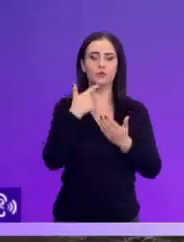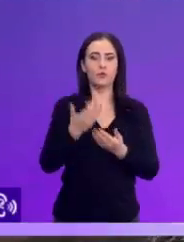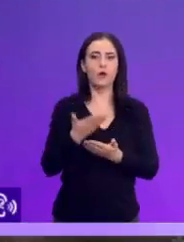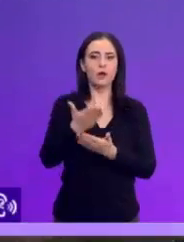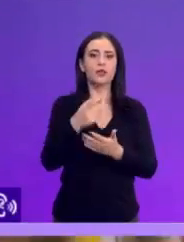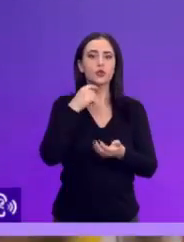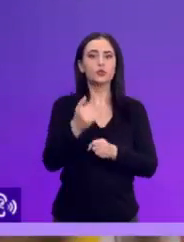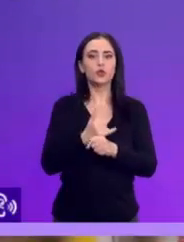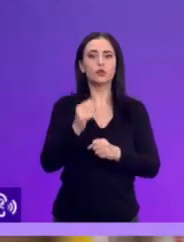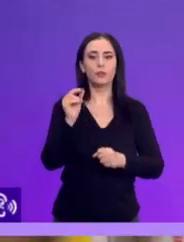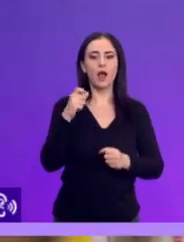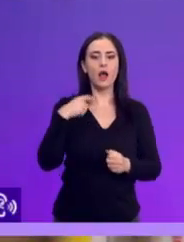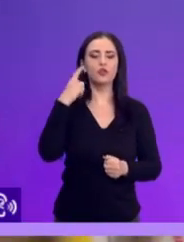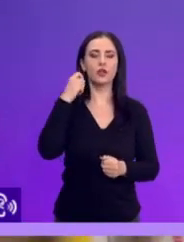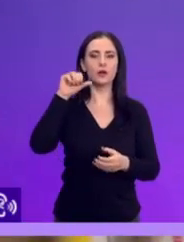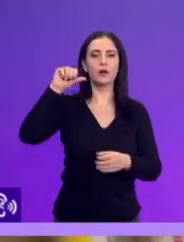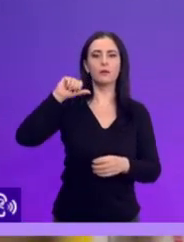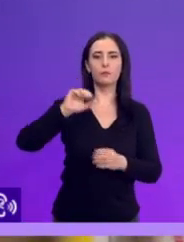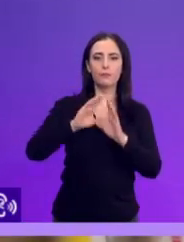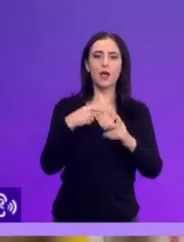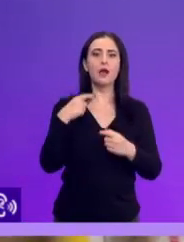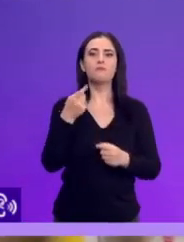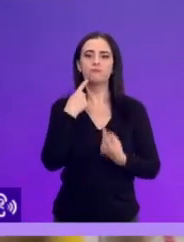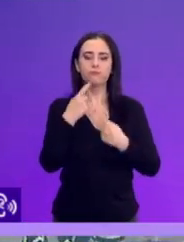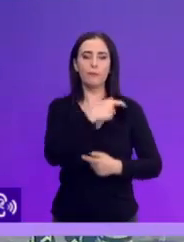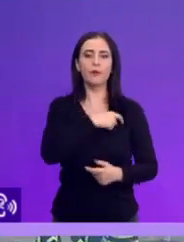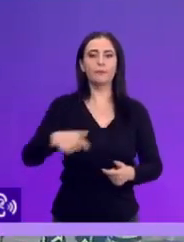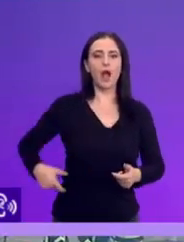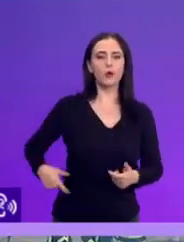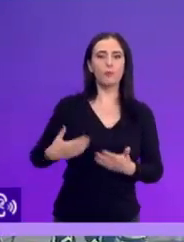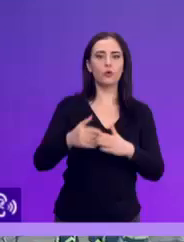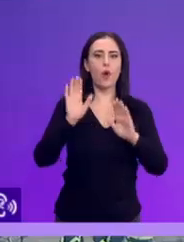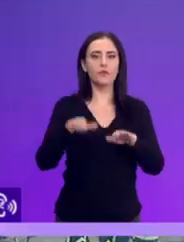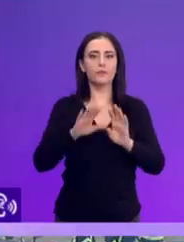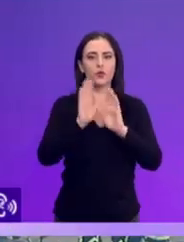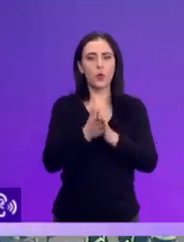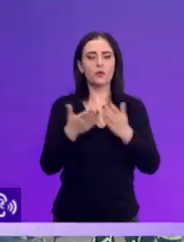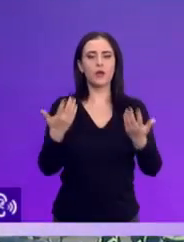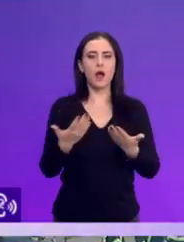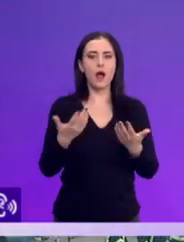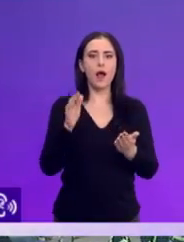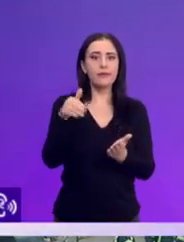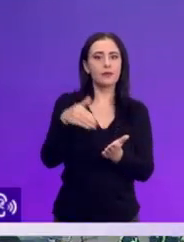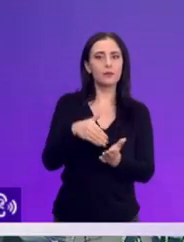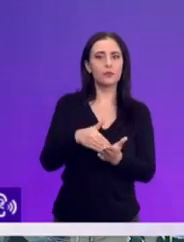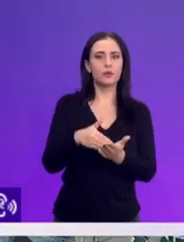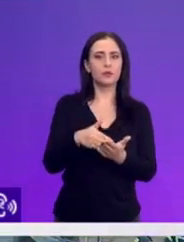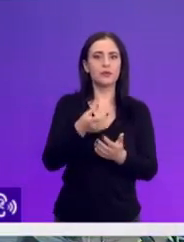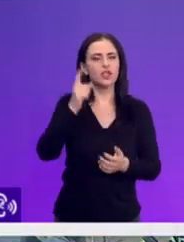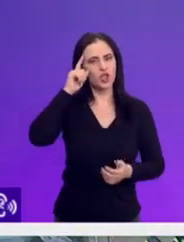județului Prahova. Ei bine, am încercat să luăm legătura cu primarul din Gura Vadului, cel care ar trebui să